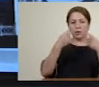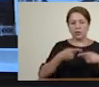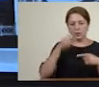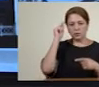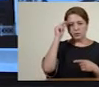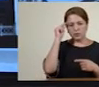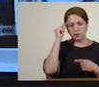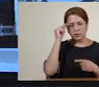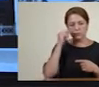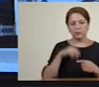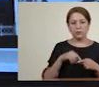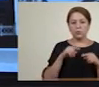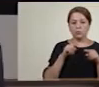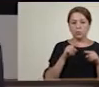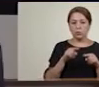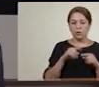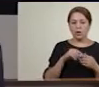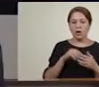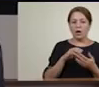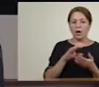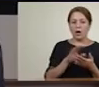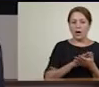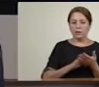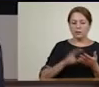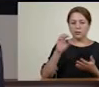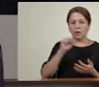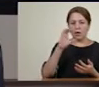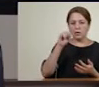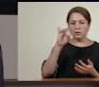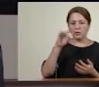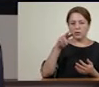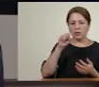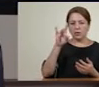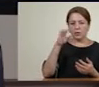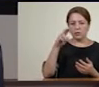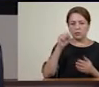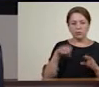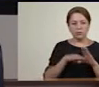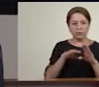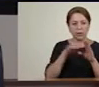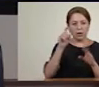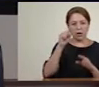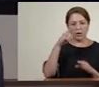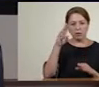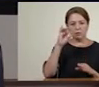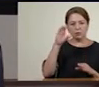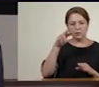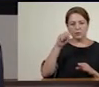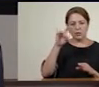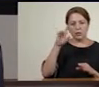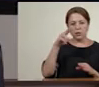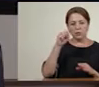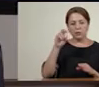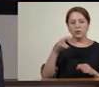esa uning asaridan, ya'ni u to'plagan hadislardan namunalar